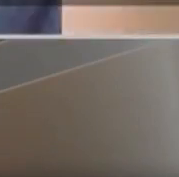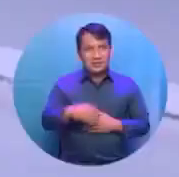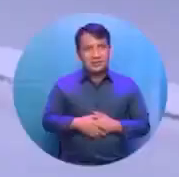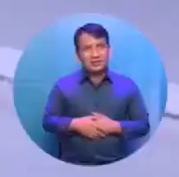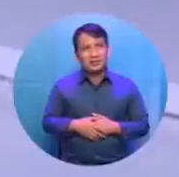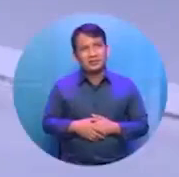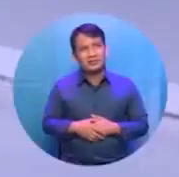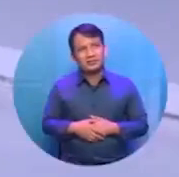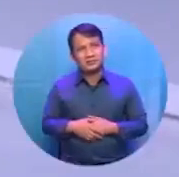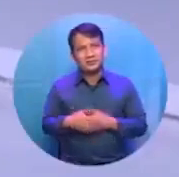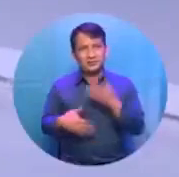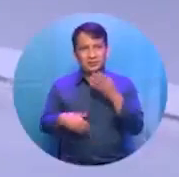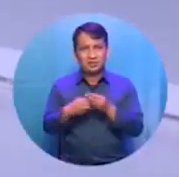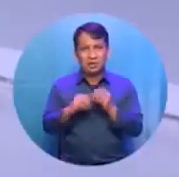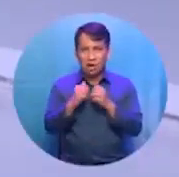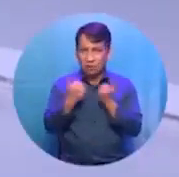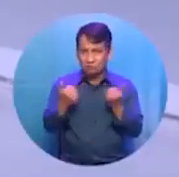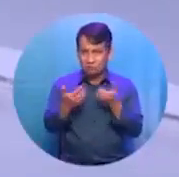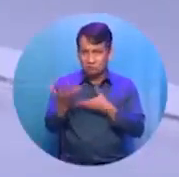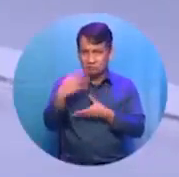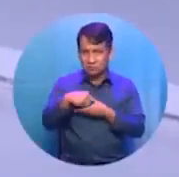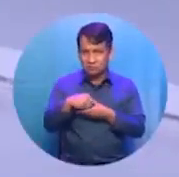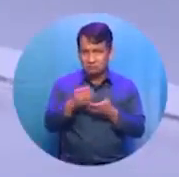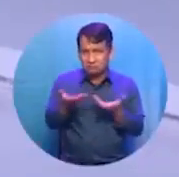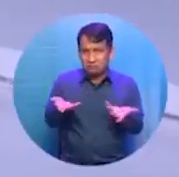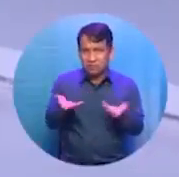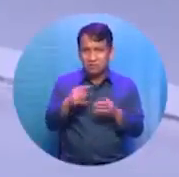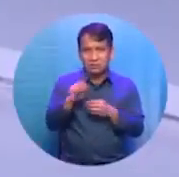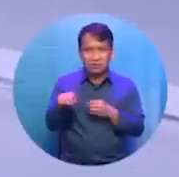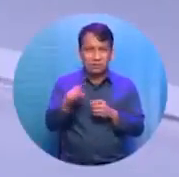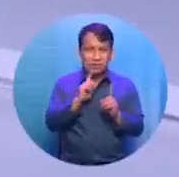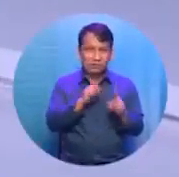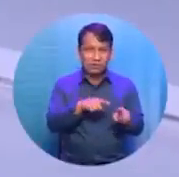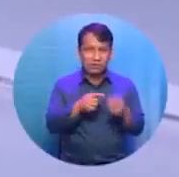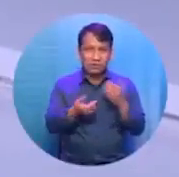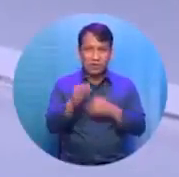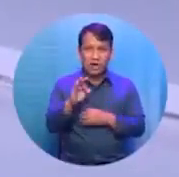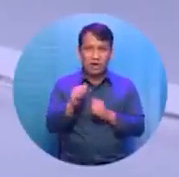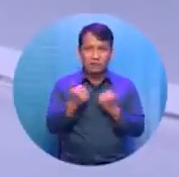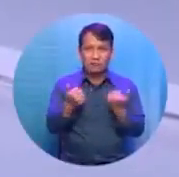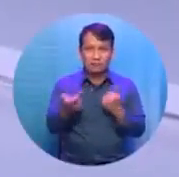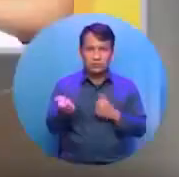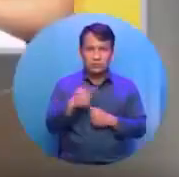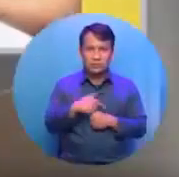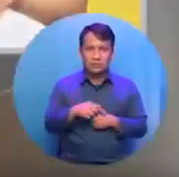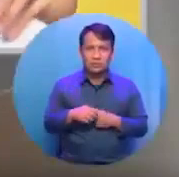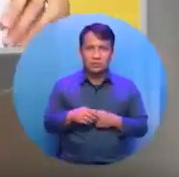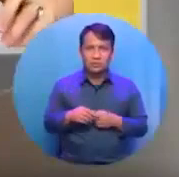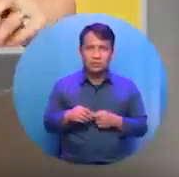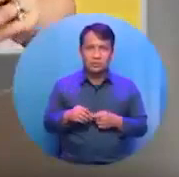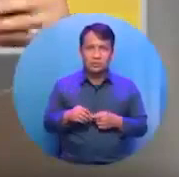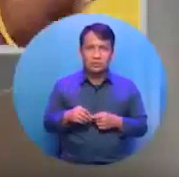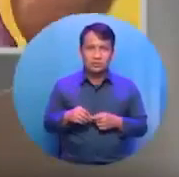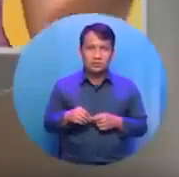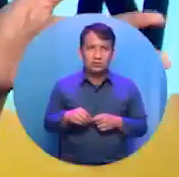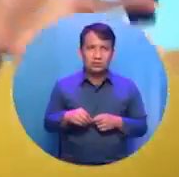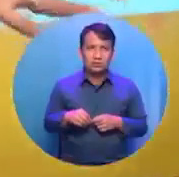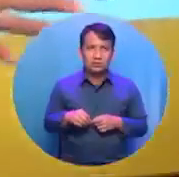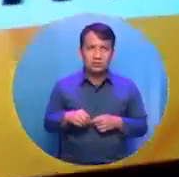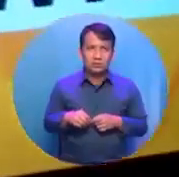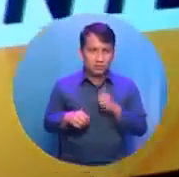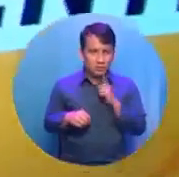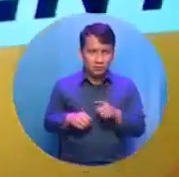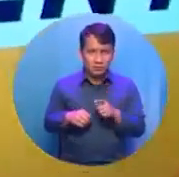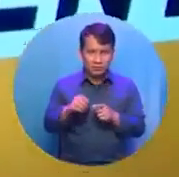po. Sa mga gustong sumalik sa Sagot Kita TNT Pump, paano ba yung siyang marks? Nako, simple lang mga kapatid kung kayo